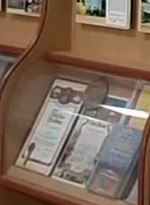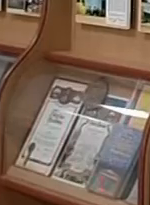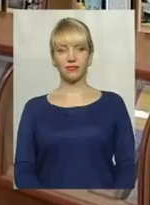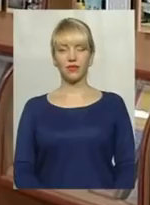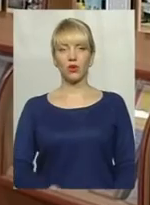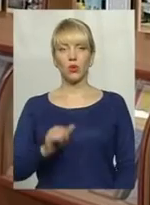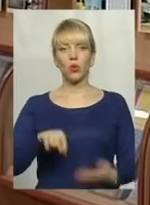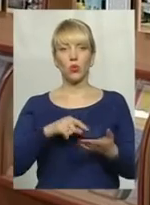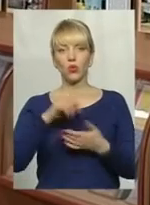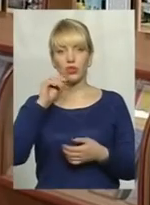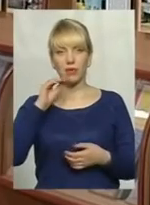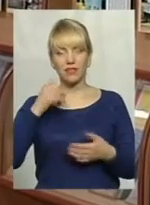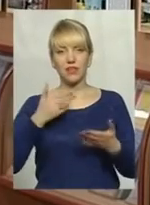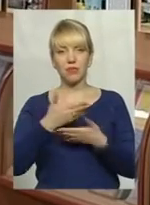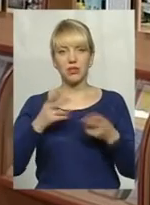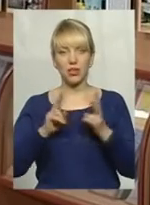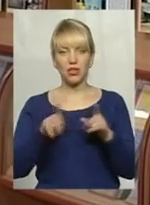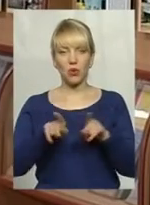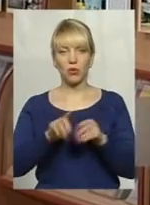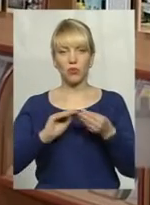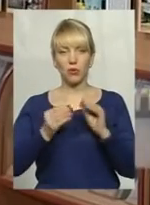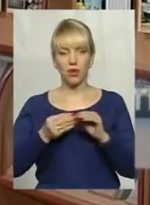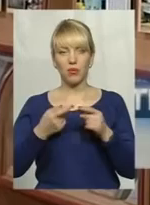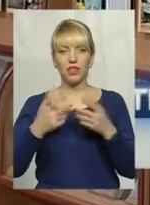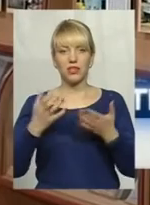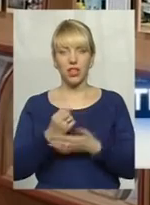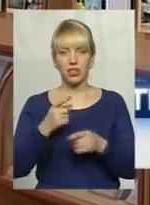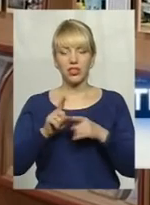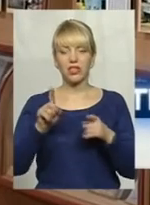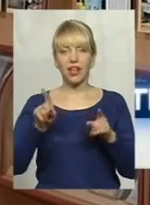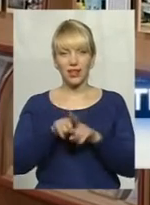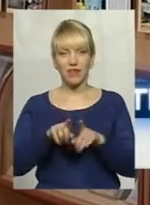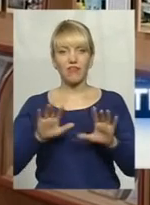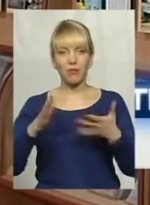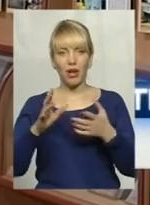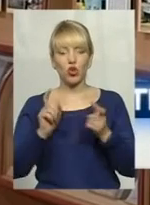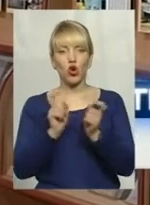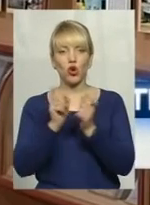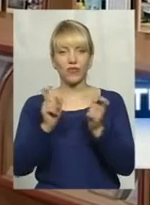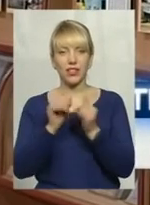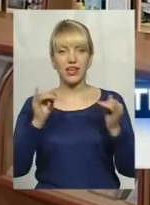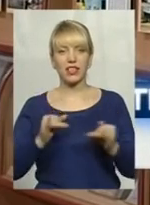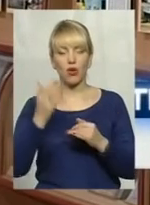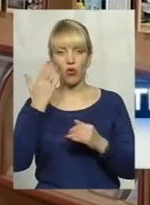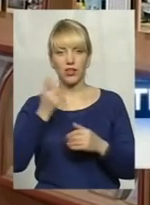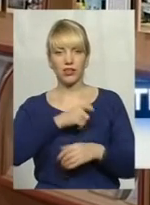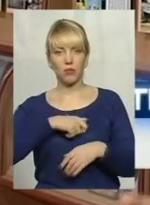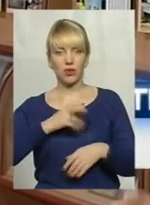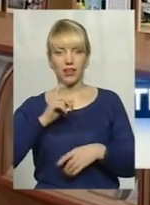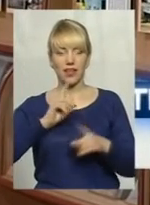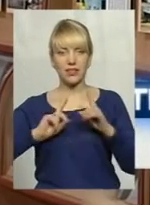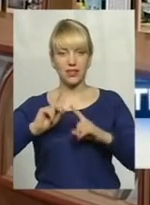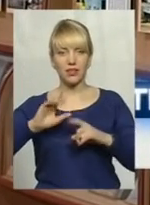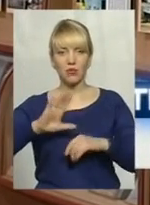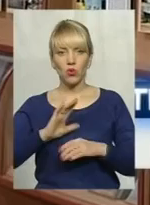У Шепетівці ми зіткнулися з такою проблемою, знайшли класичний випадок конфлікту інтересів, коли депутатів було на сесії